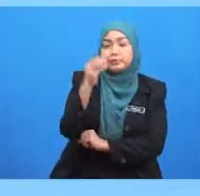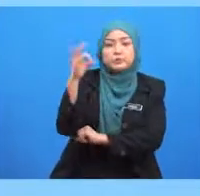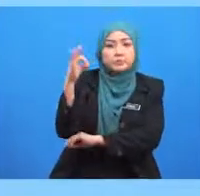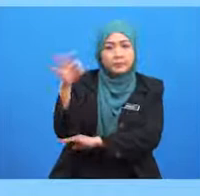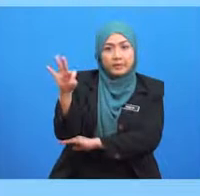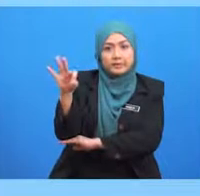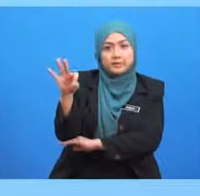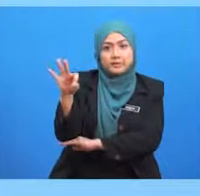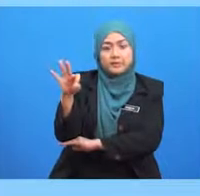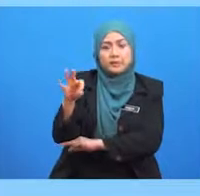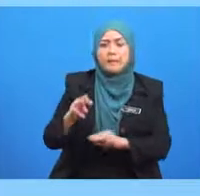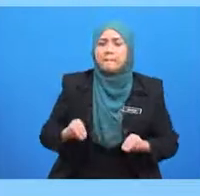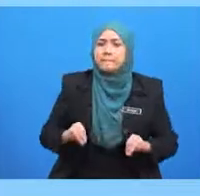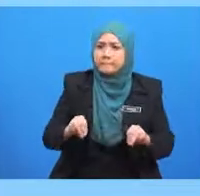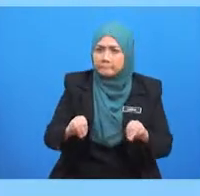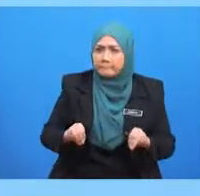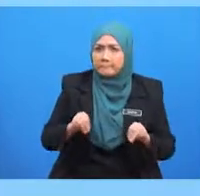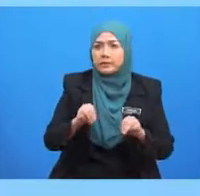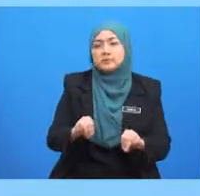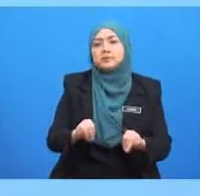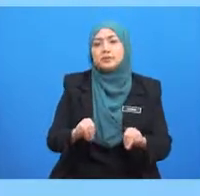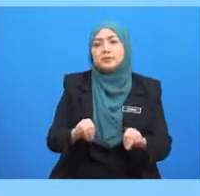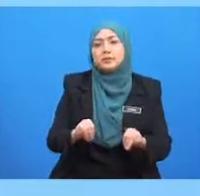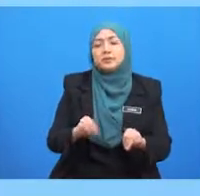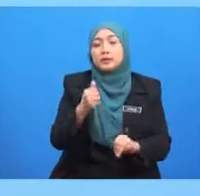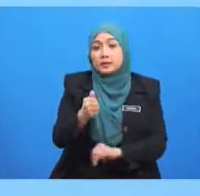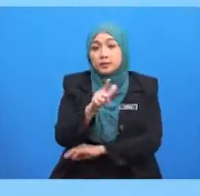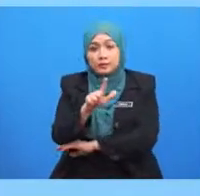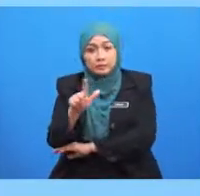2019 masing-masingnya ialah